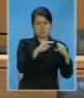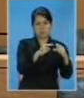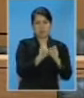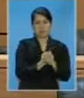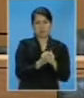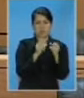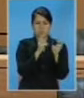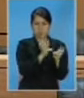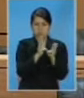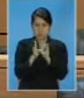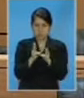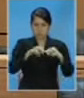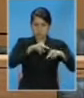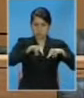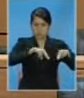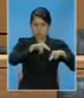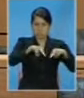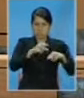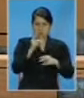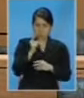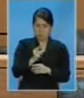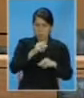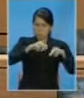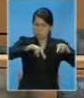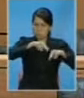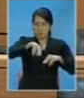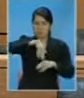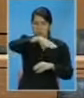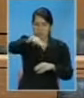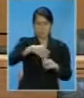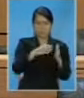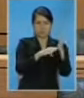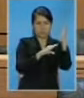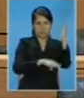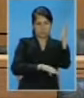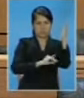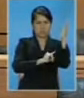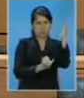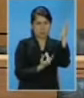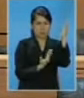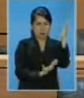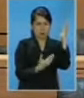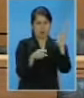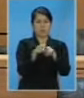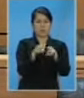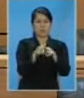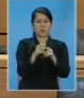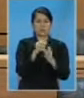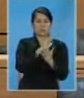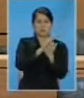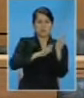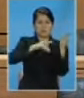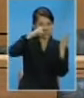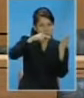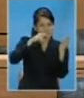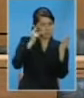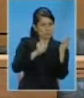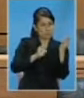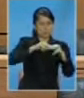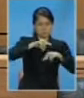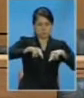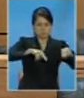CCTV ให้ตรวจสอบทั้งหมดทั้งระบบไม่ว่าของ5จังหวัดชายแดนภาคใต้แม้กระทั่งทั้งประเทศก็ควรที่จะต้องตรวจสอบ